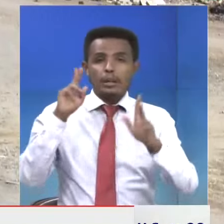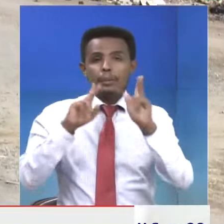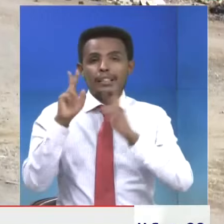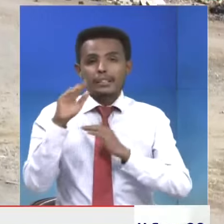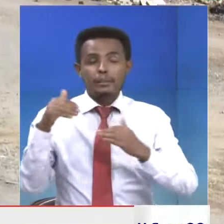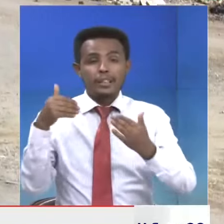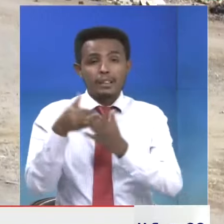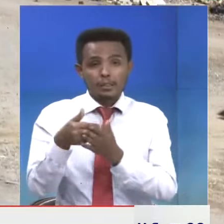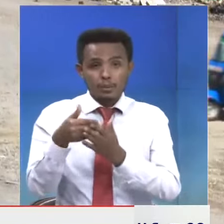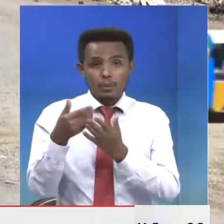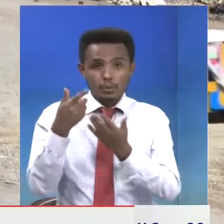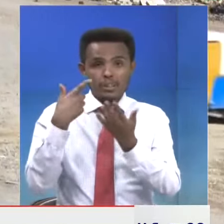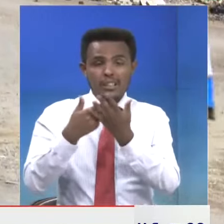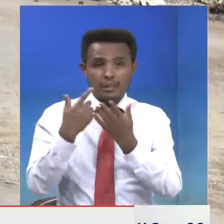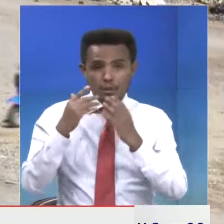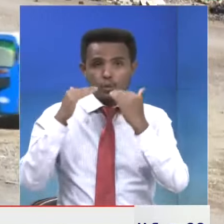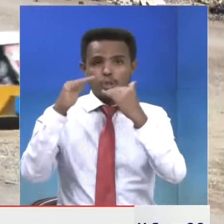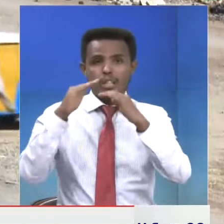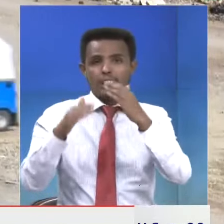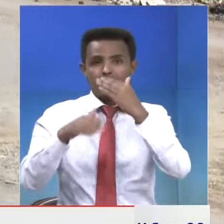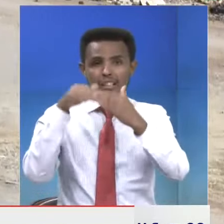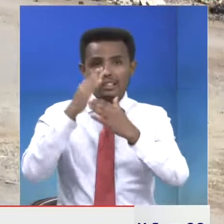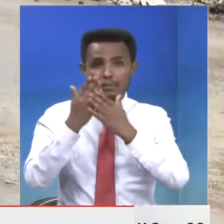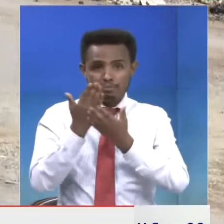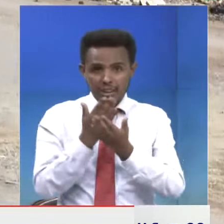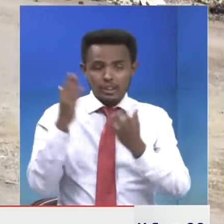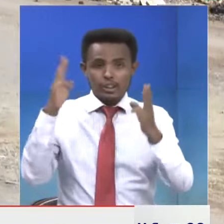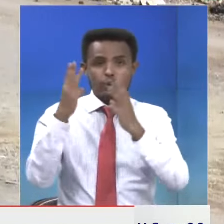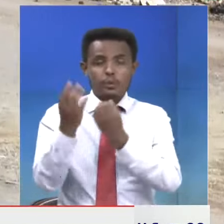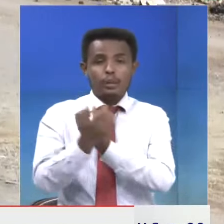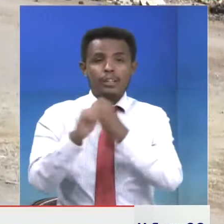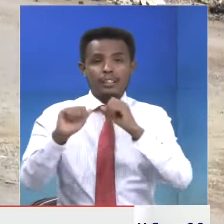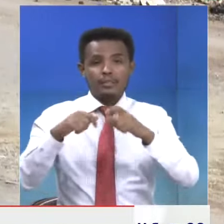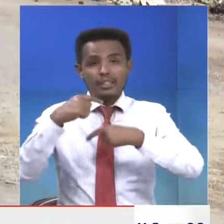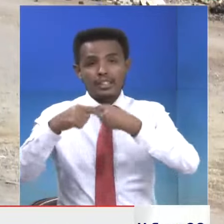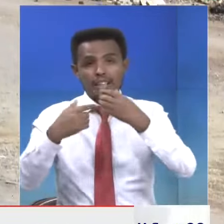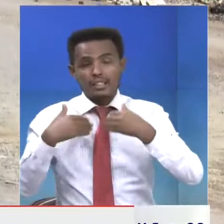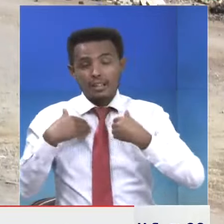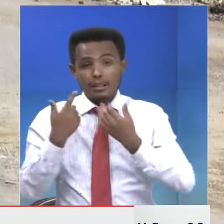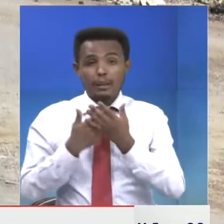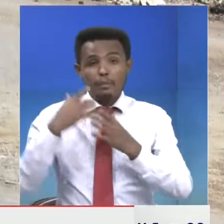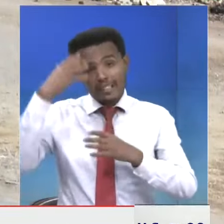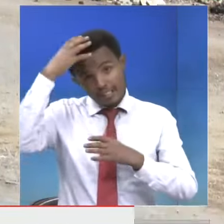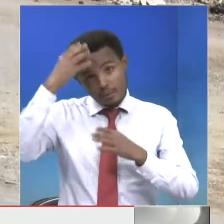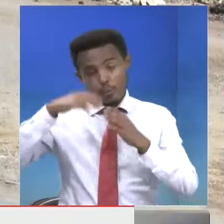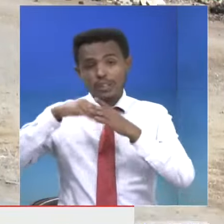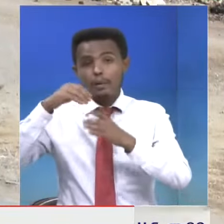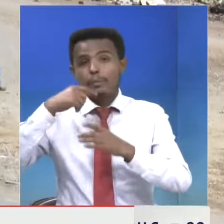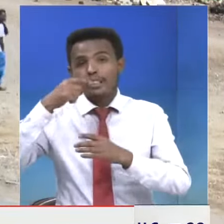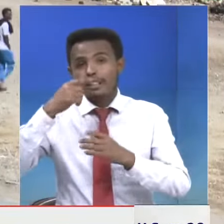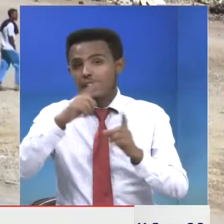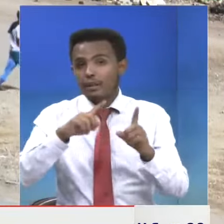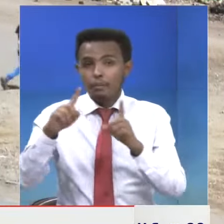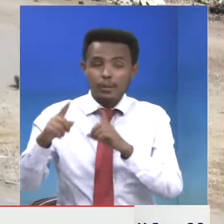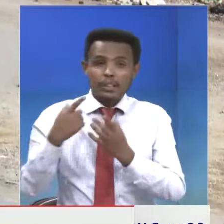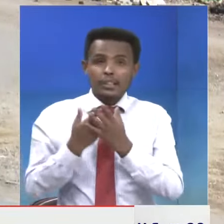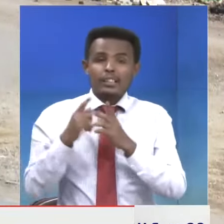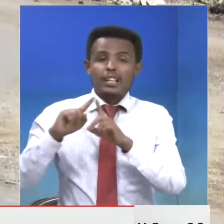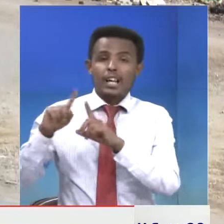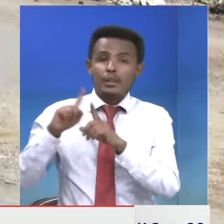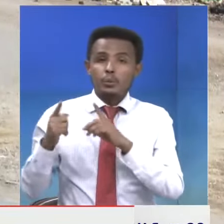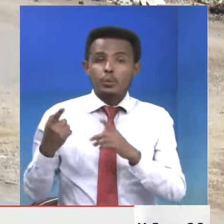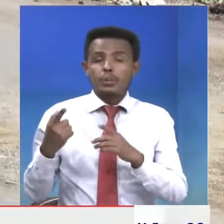ያለበትን የምግብ ጋፕ በተወሰነ መንገድ እየቀረፈ የሚገኝበት ሁኔታ አለ። ከዚህ በተመሳሳይ ከመንግስት ወጣ ባለ መንገድ ደግሞ የተለያዩ ግብረሰናይ ድርጅቶች